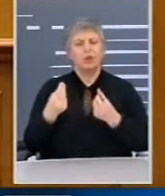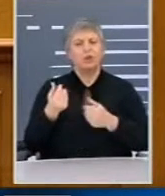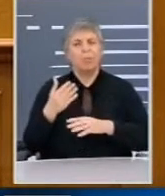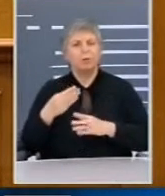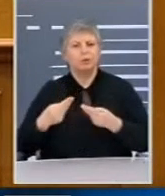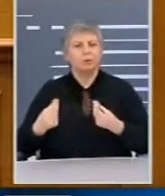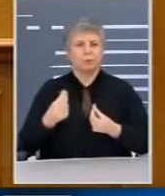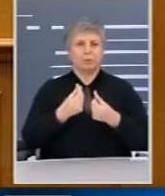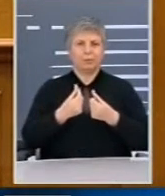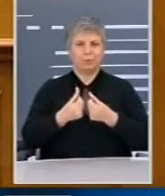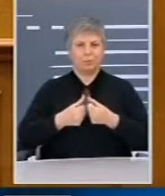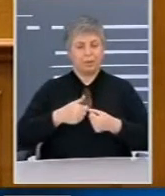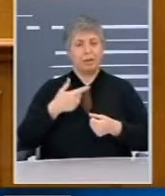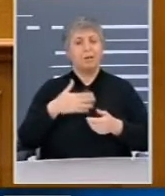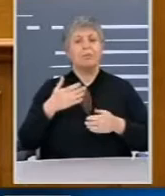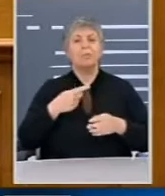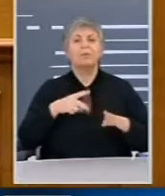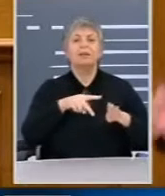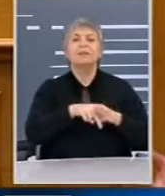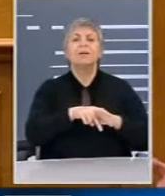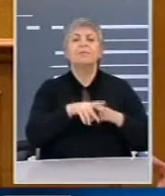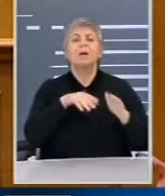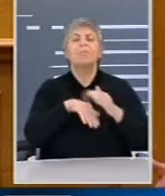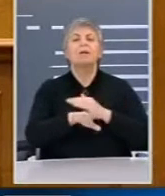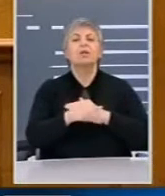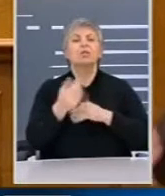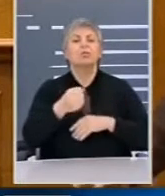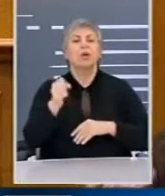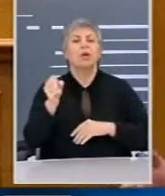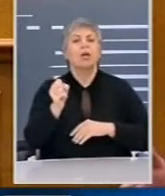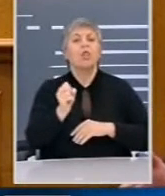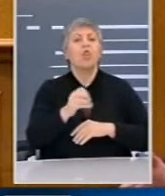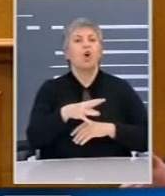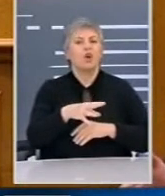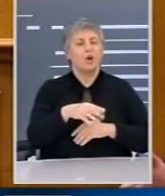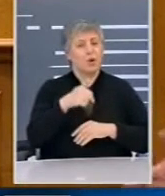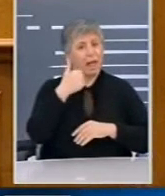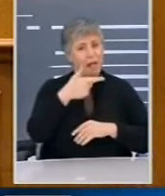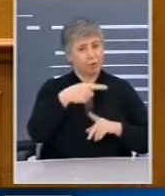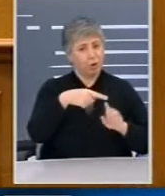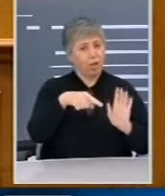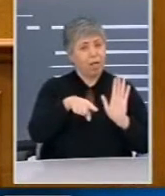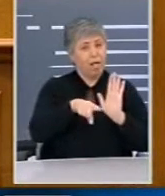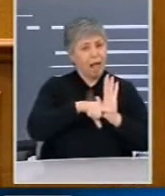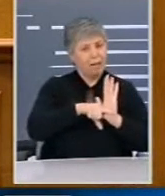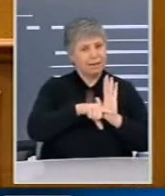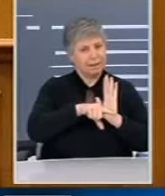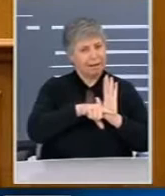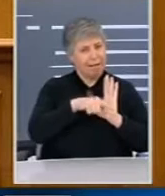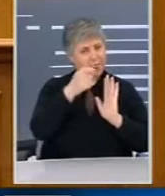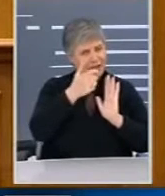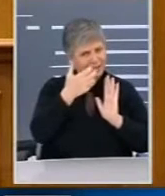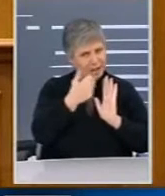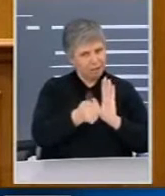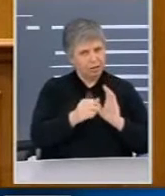στιγμή η Πειραιός πήρε ένα δωράκι για να πάρει τα κακά δάνεια. Πήρε ένα δωράκι που ήταν